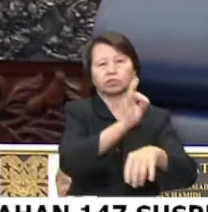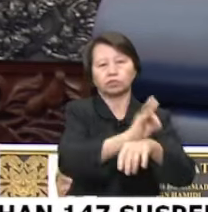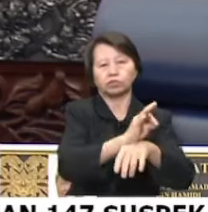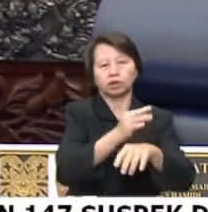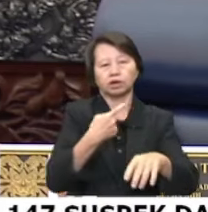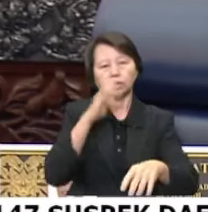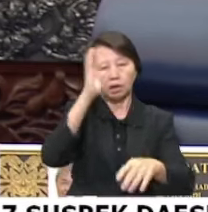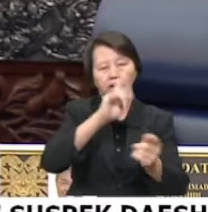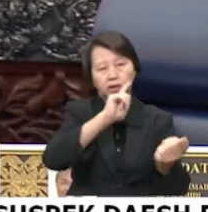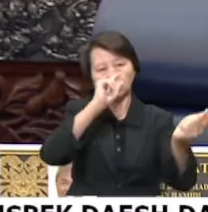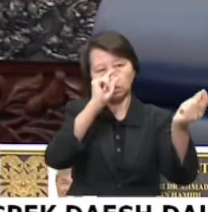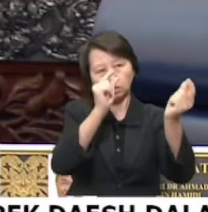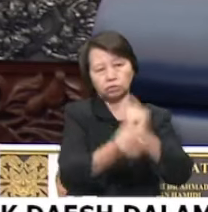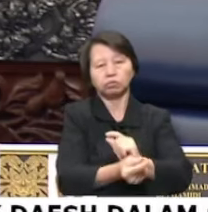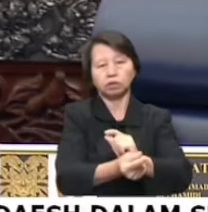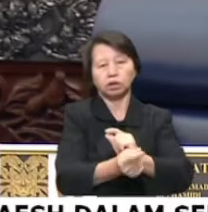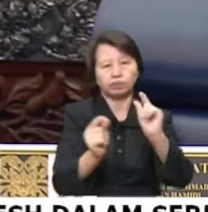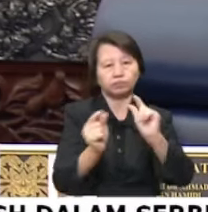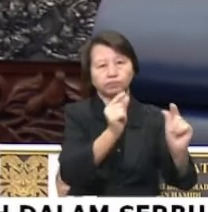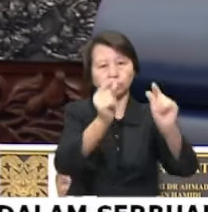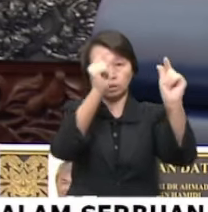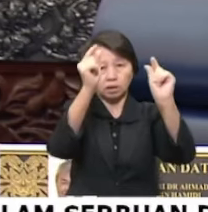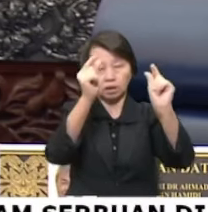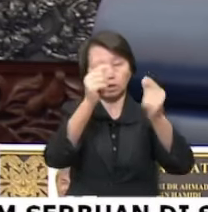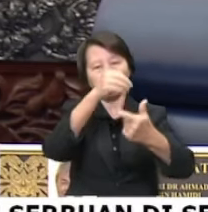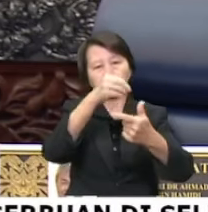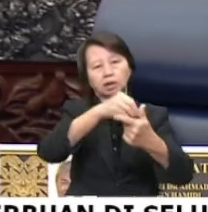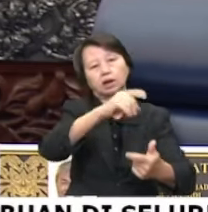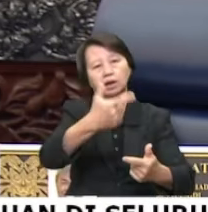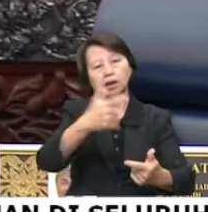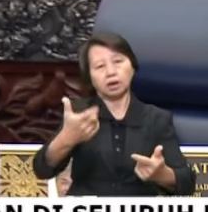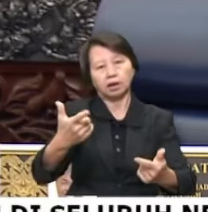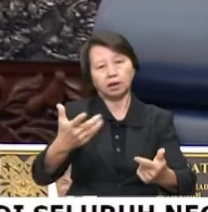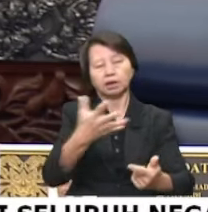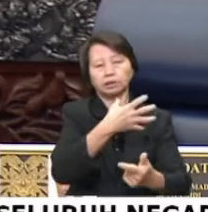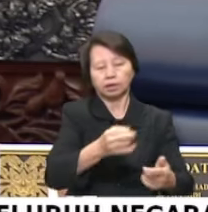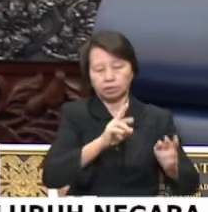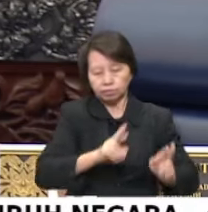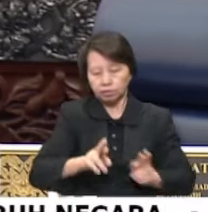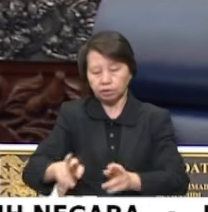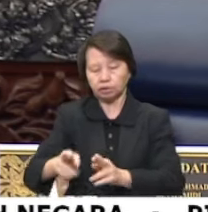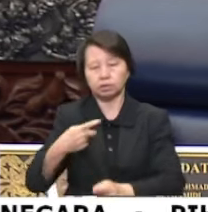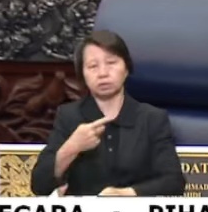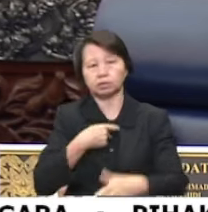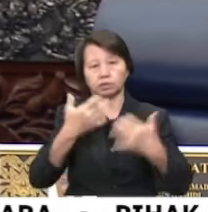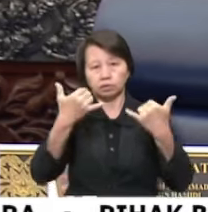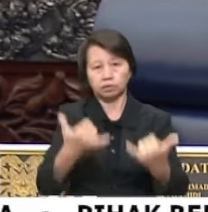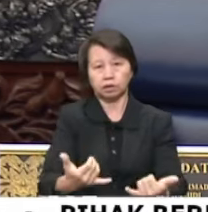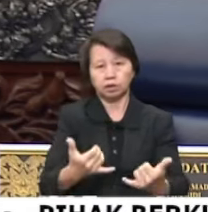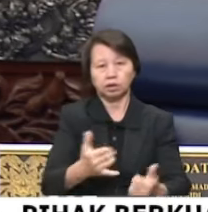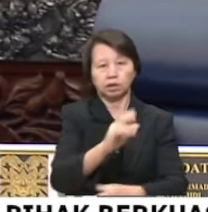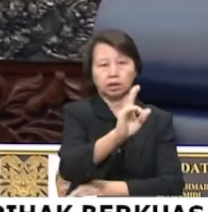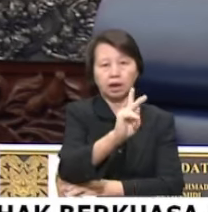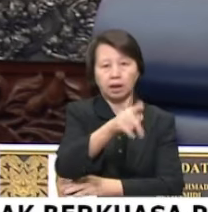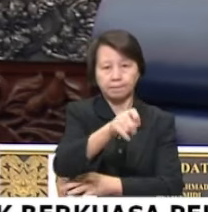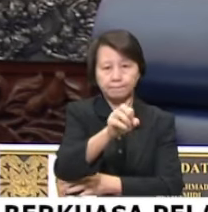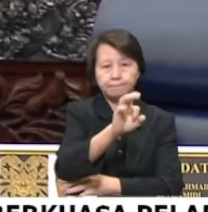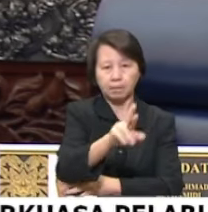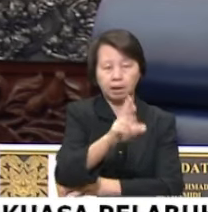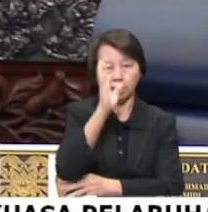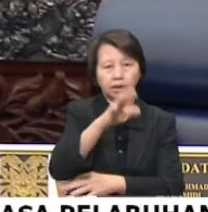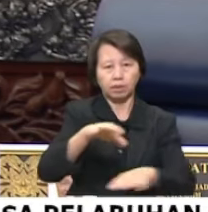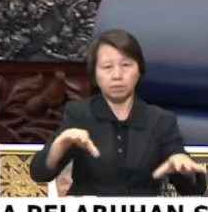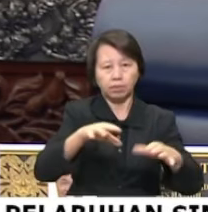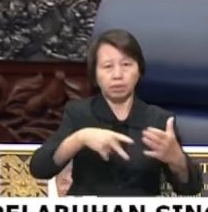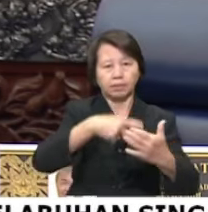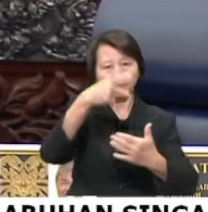ada menggunakan gas ataupun yang lain-lain. Malahan perancangan kita sekarang ialah yang di Kapar nanti akan dibina power plant yang